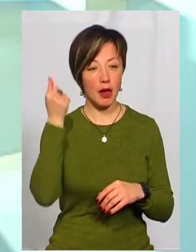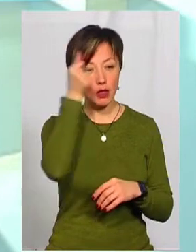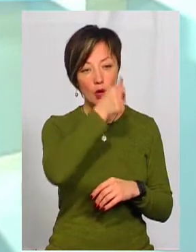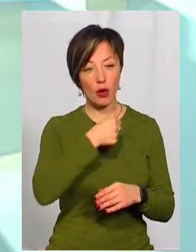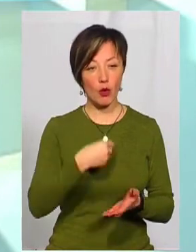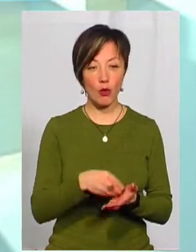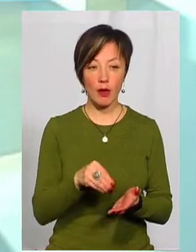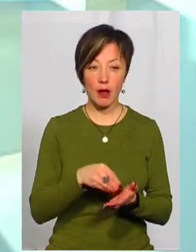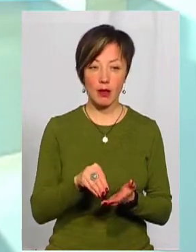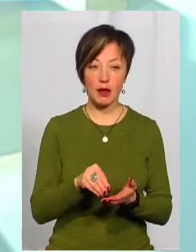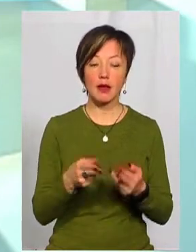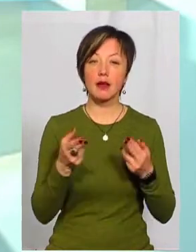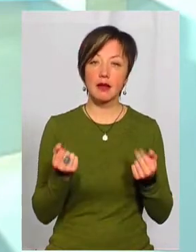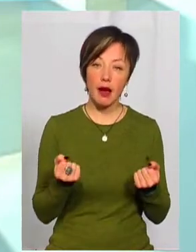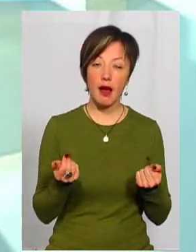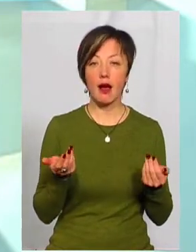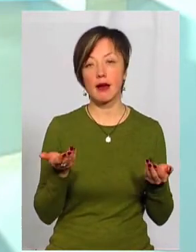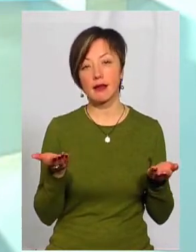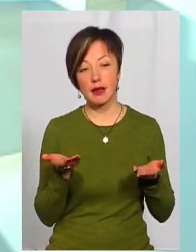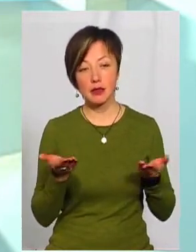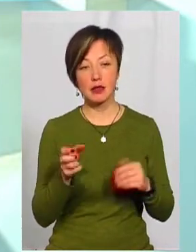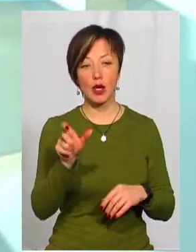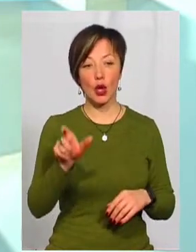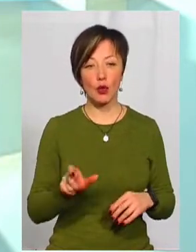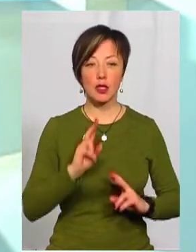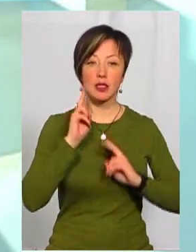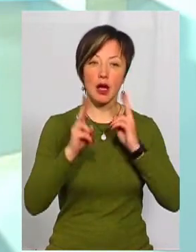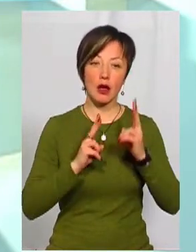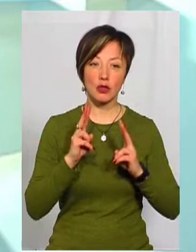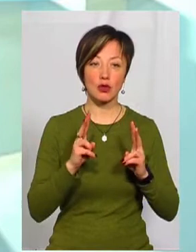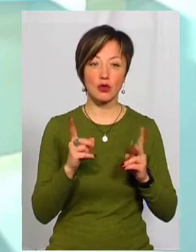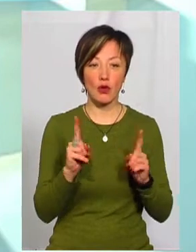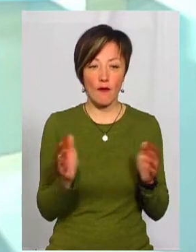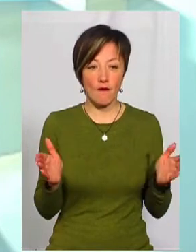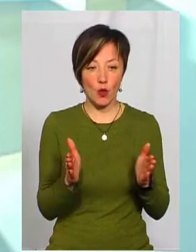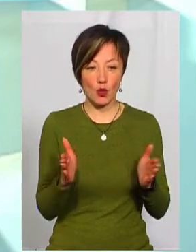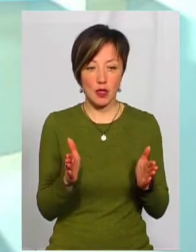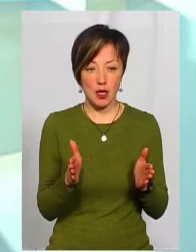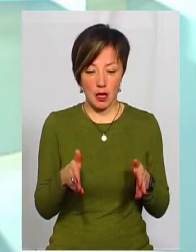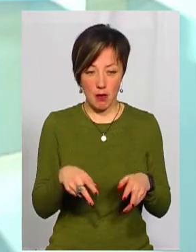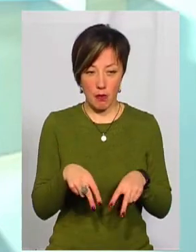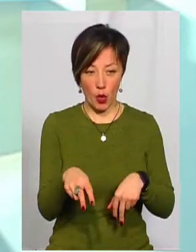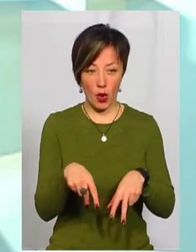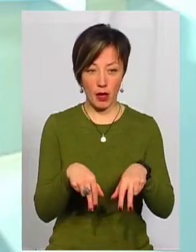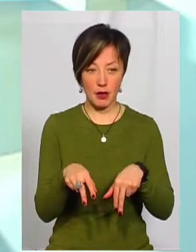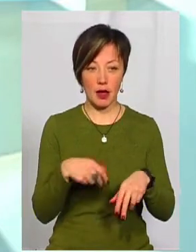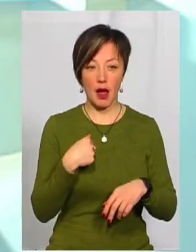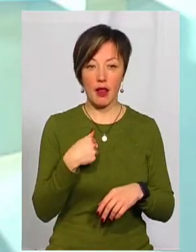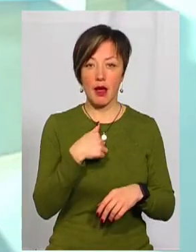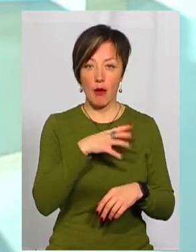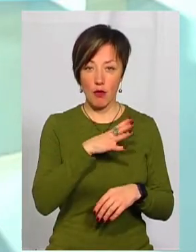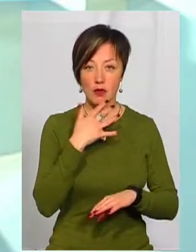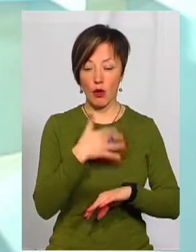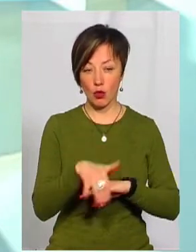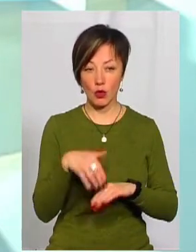ми закупляли. Да, десь люди інколи скаржаться, що там трошечки вузький прохід. Але я був